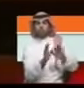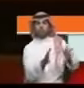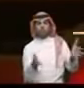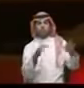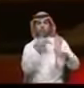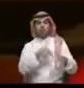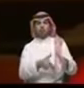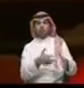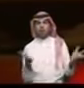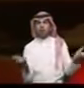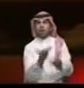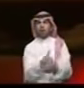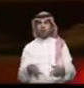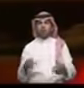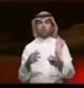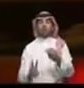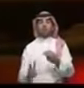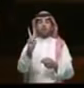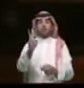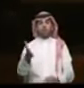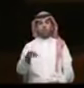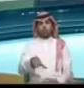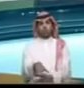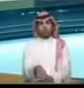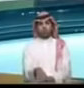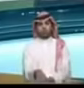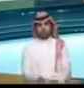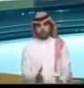عنه مقتل 7 منهم.